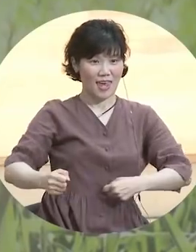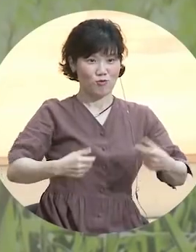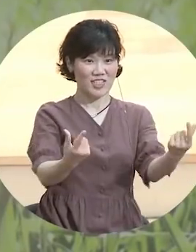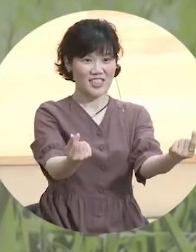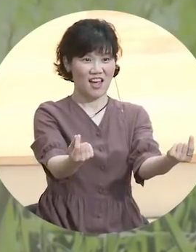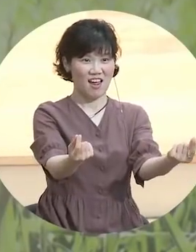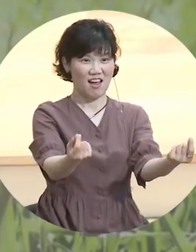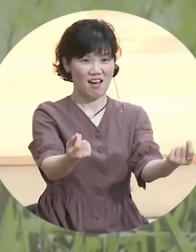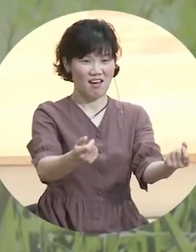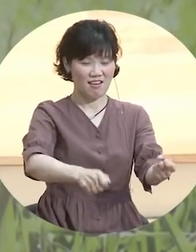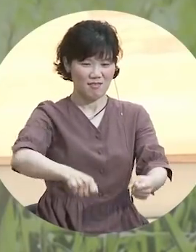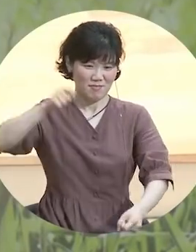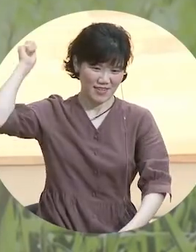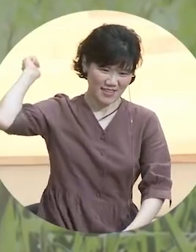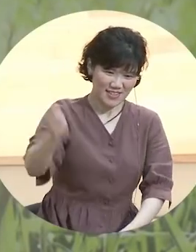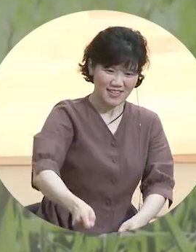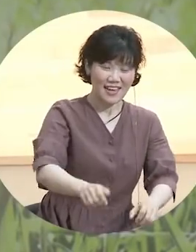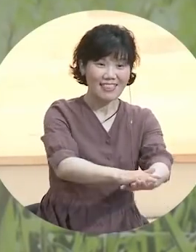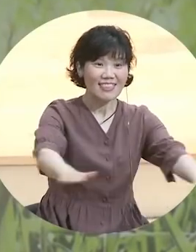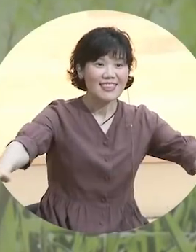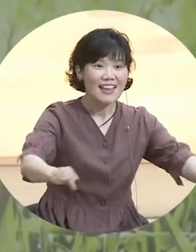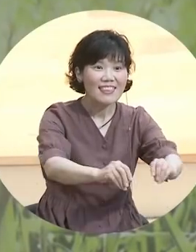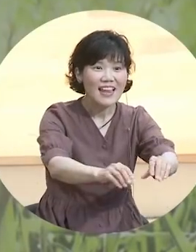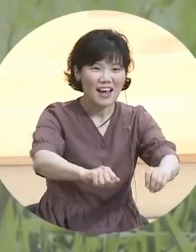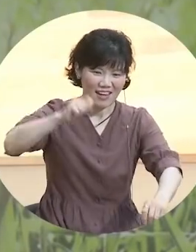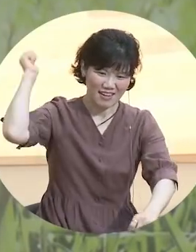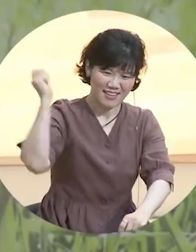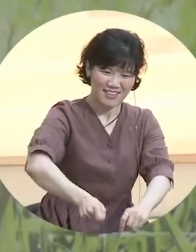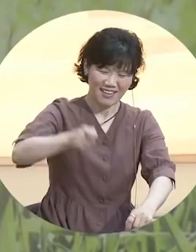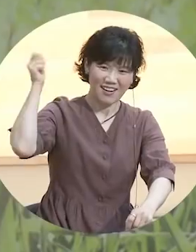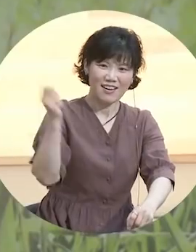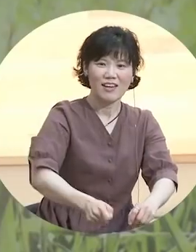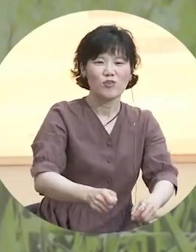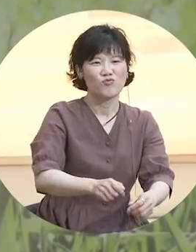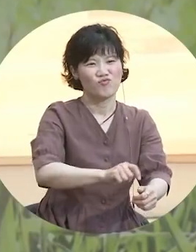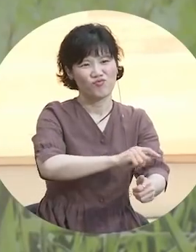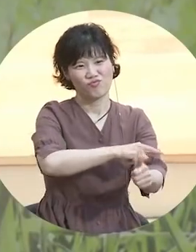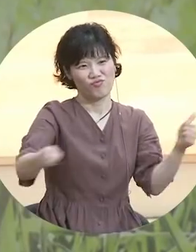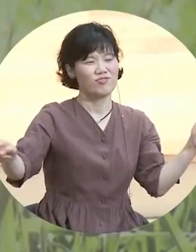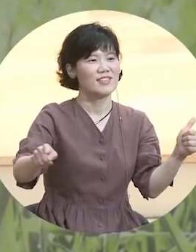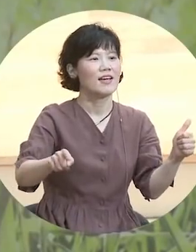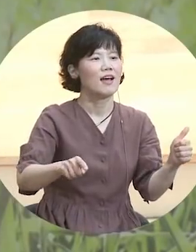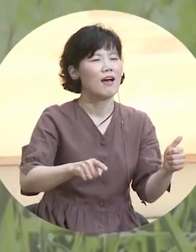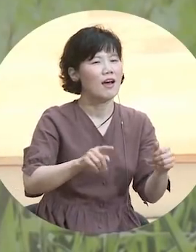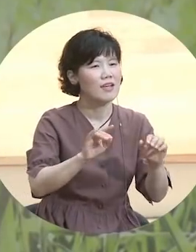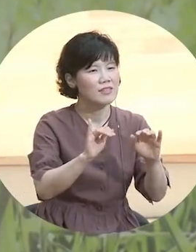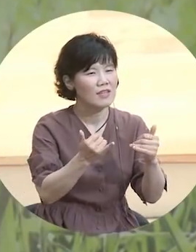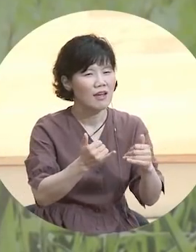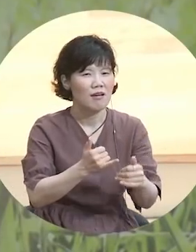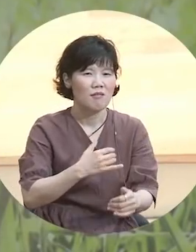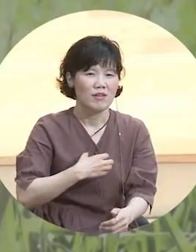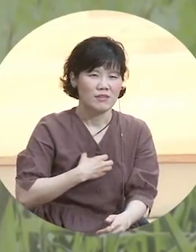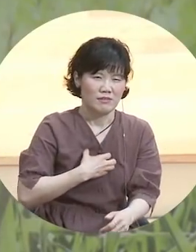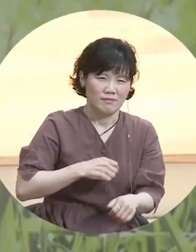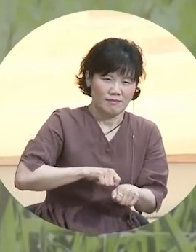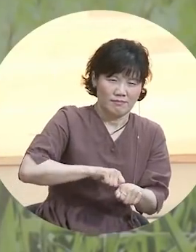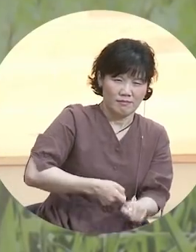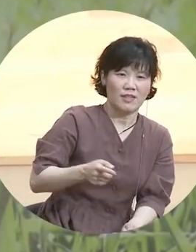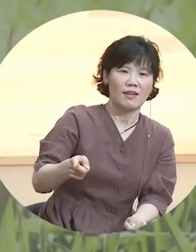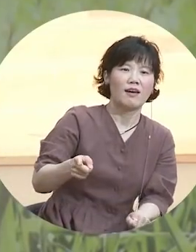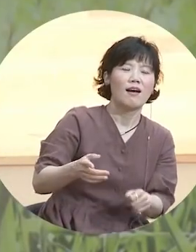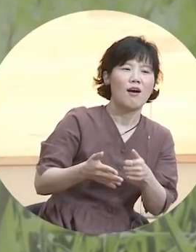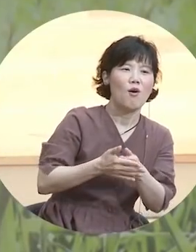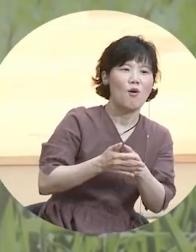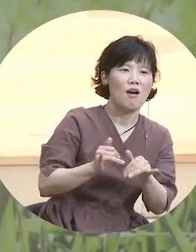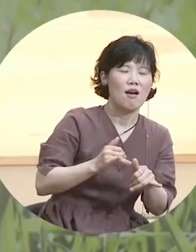패대기 치듯이 이걸 땅바닥에 패대기 쳐서 애를 죽이기도 하고. 어떻게 사람이 이렇게 잔인해질 수 있는지 그런